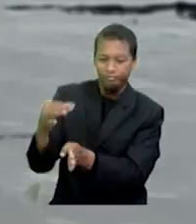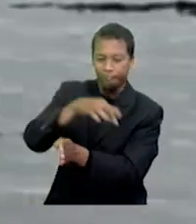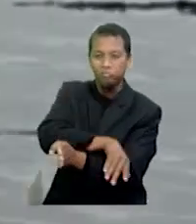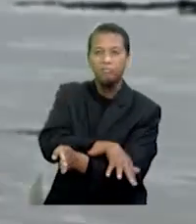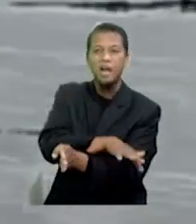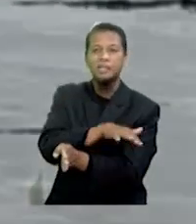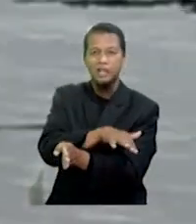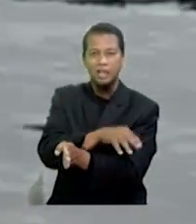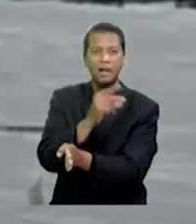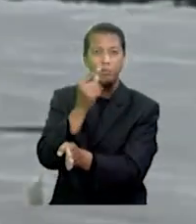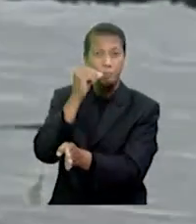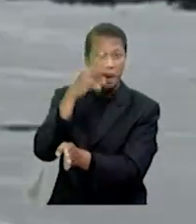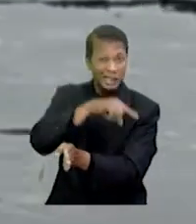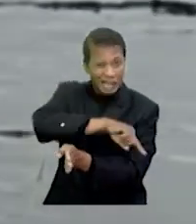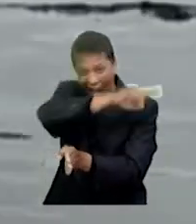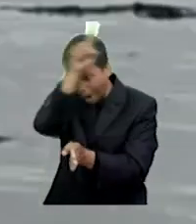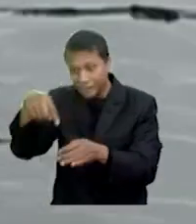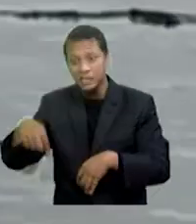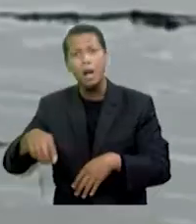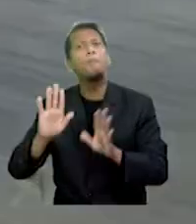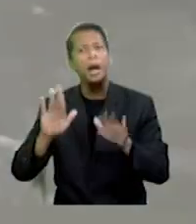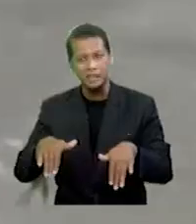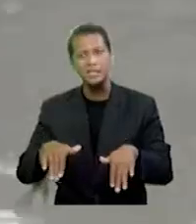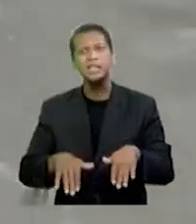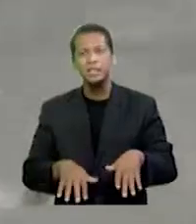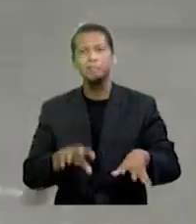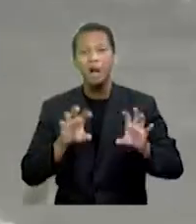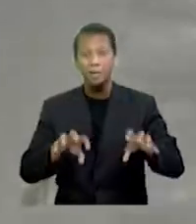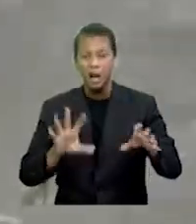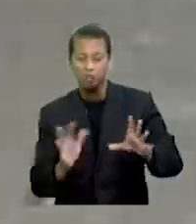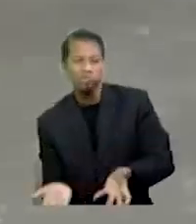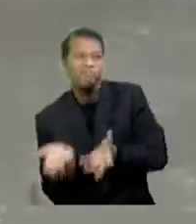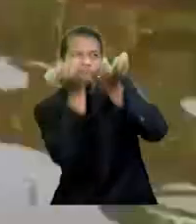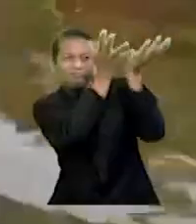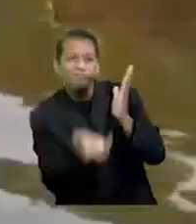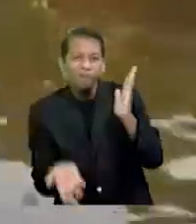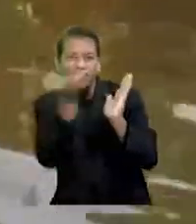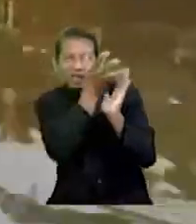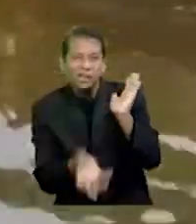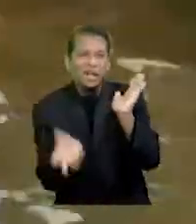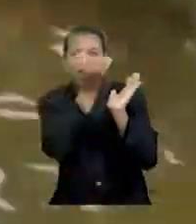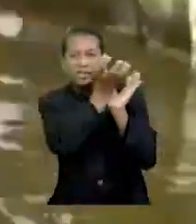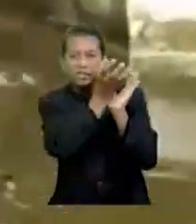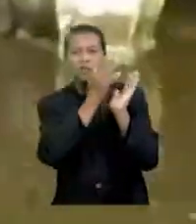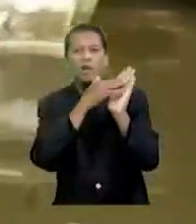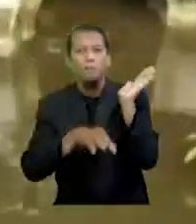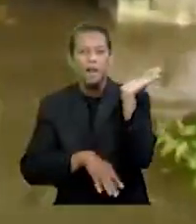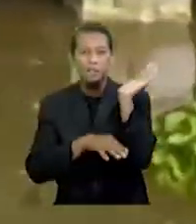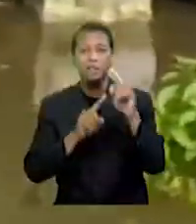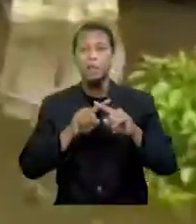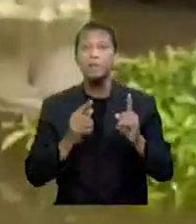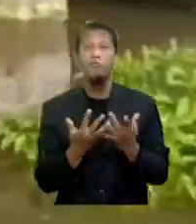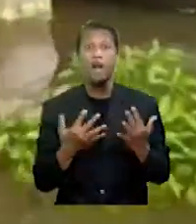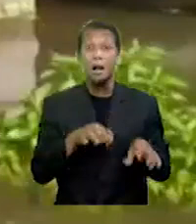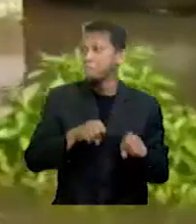hari. Warga pun langsung mengamankan barang-barang ke tempat yang lebih tinggi. Meski banjir merendam permukiman, namun warga enggan untuk mengungsi dan